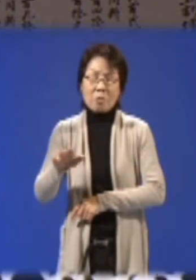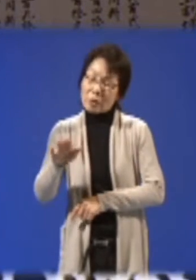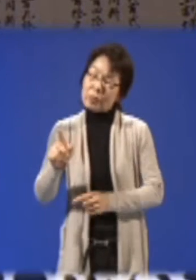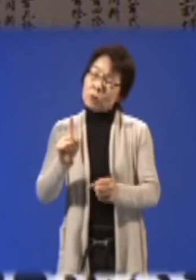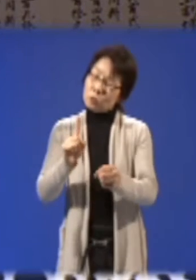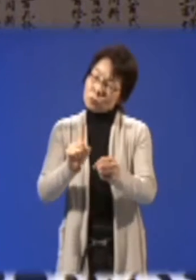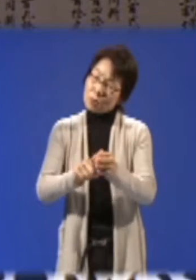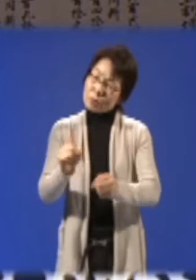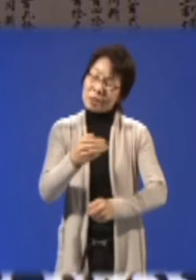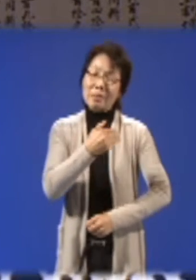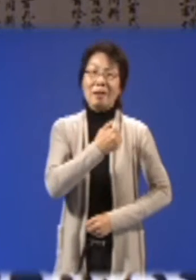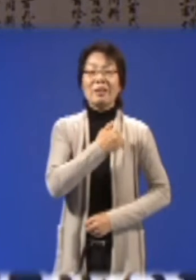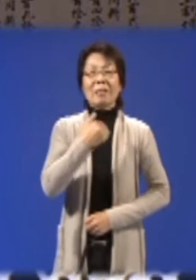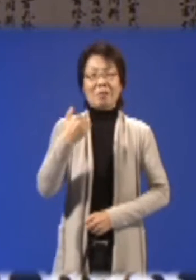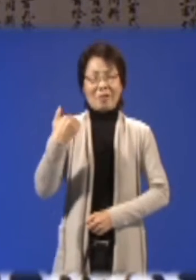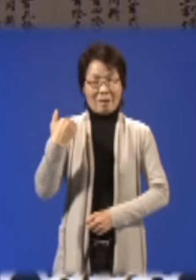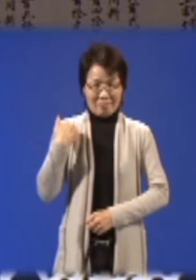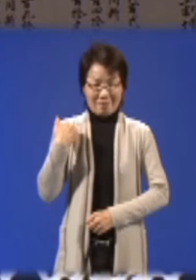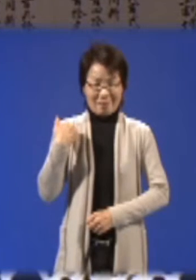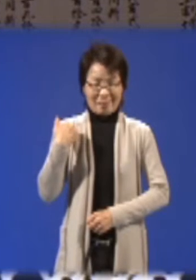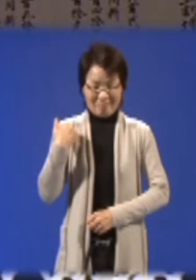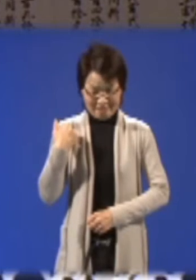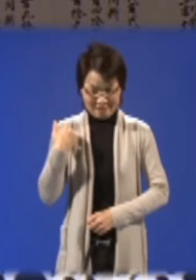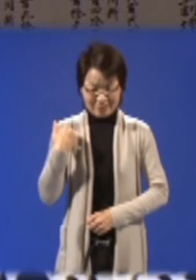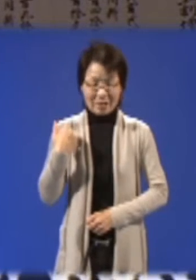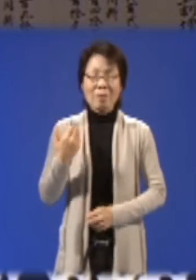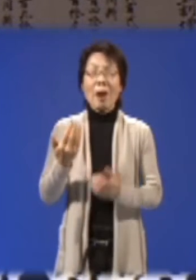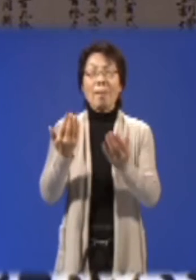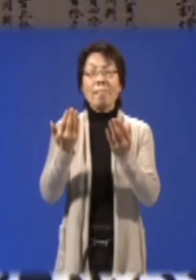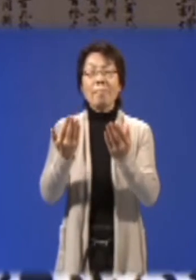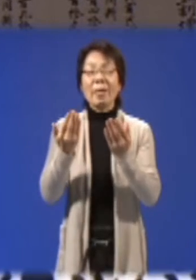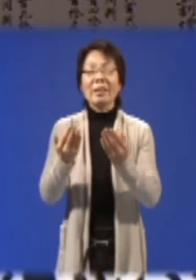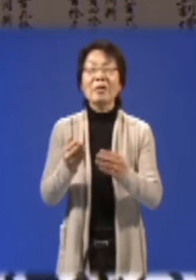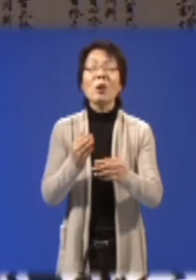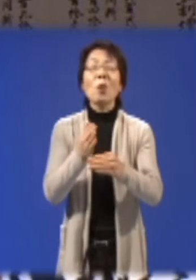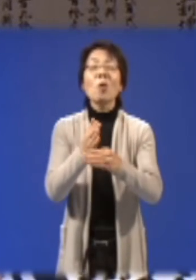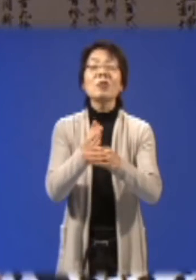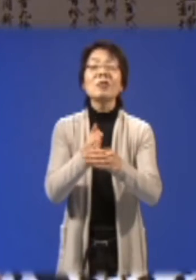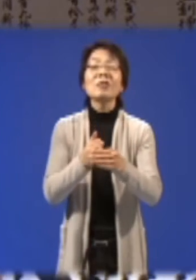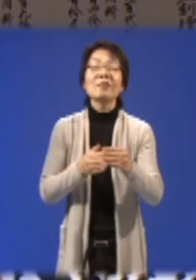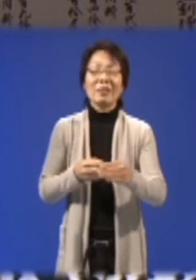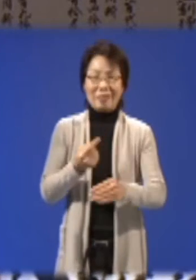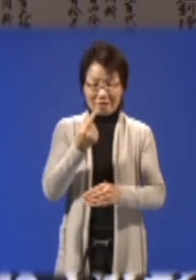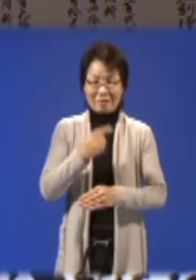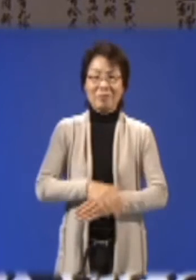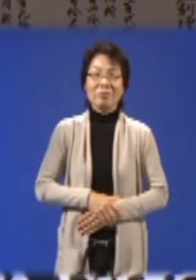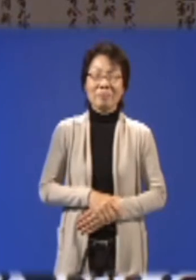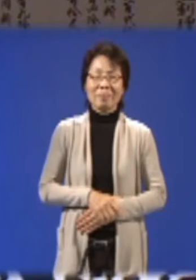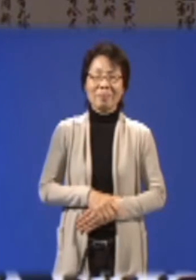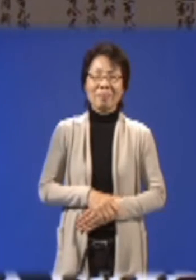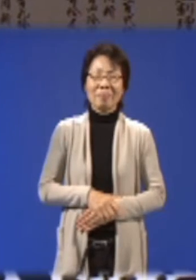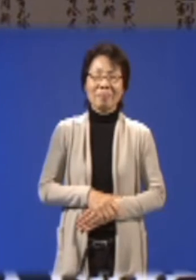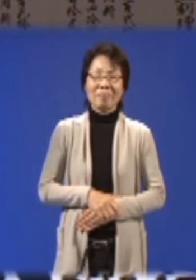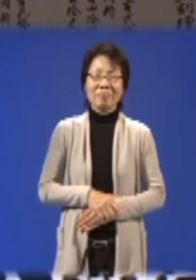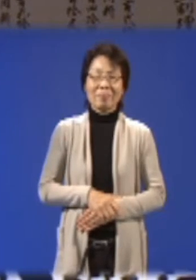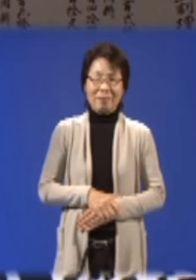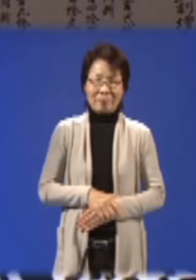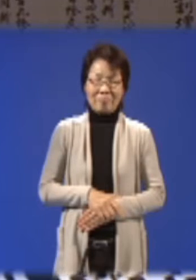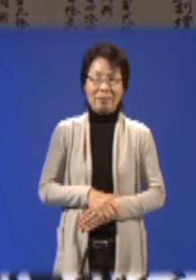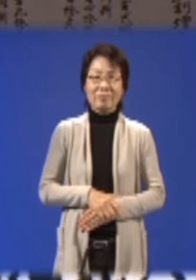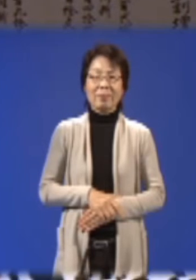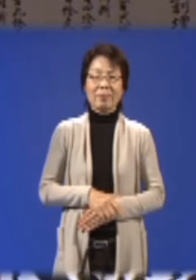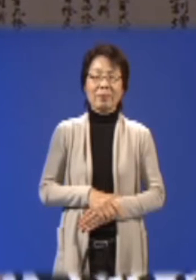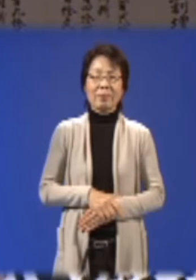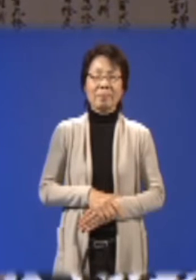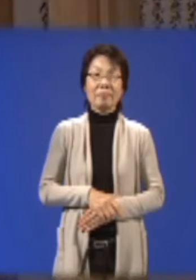うふうに役立って、それに対してね、役割を演じていけられるかということでね、一生懸命まあ勉強しながらね、皆さんのためになりやりたいなと、こういうふうに思ってますけど